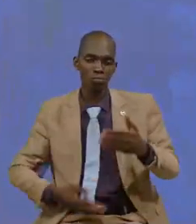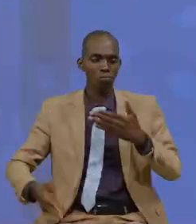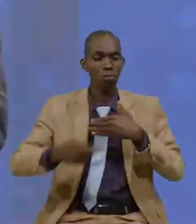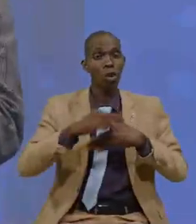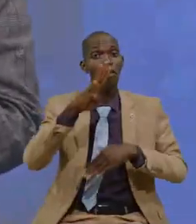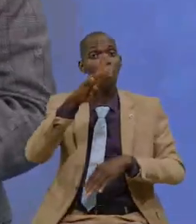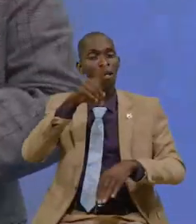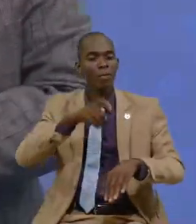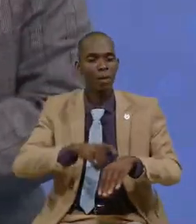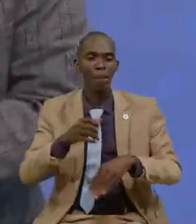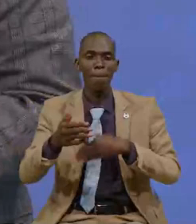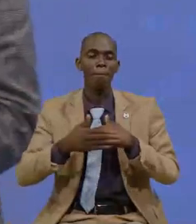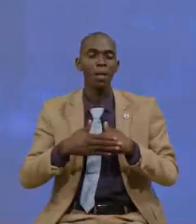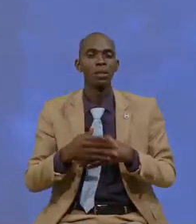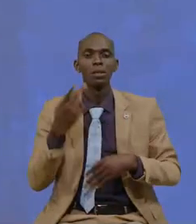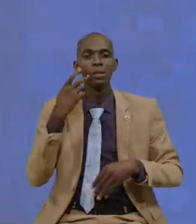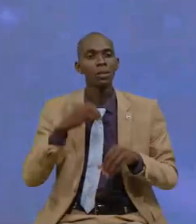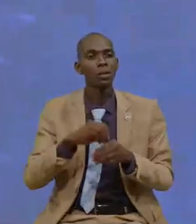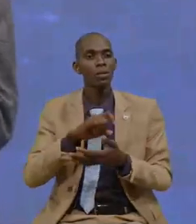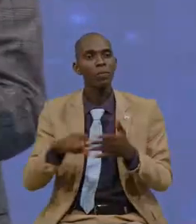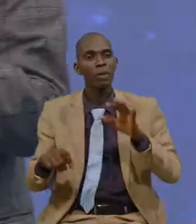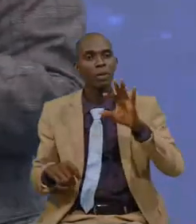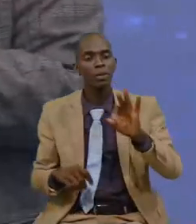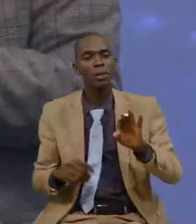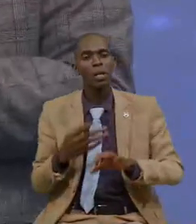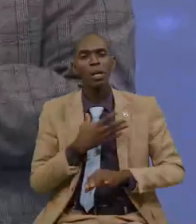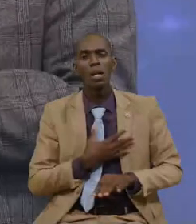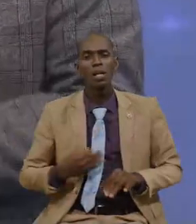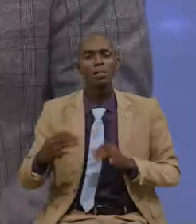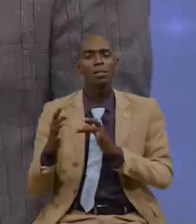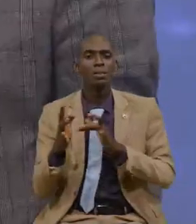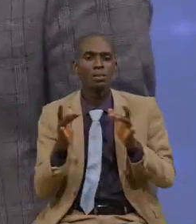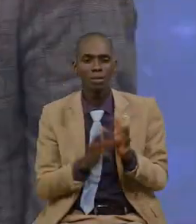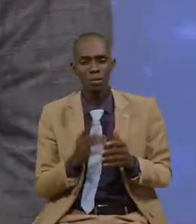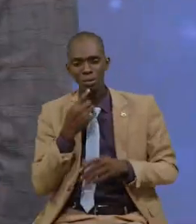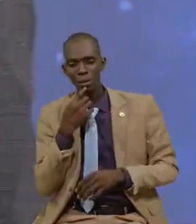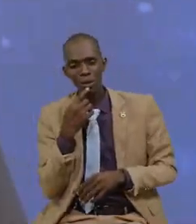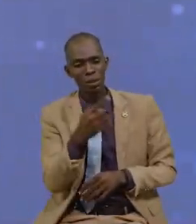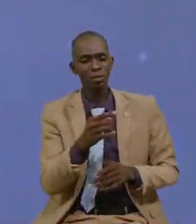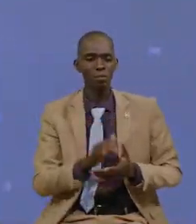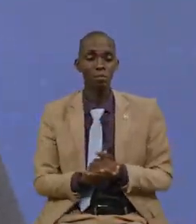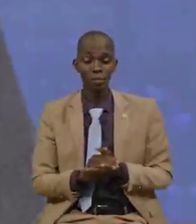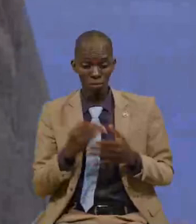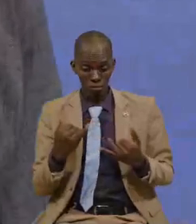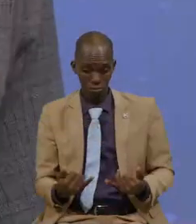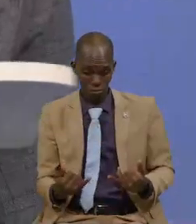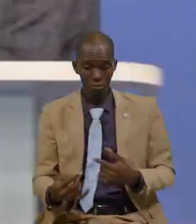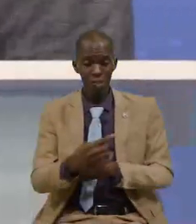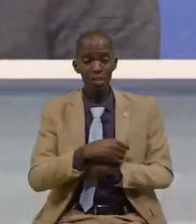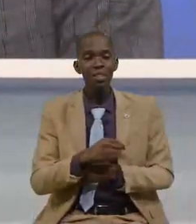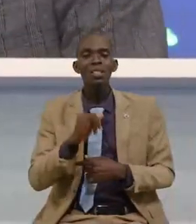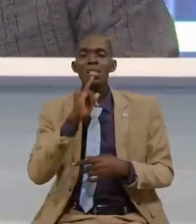lui rends le quadruple. Le verset 9 dit, Jésus lui dit, le